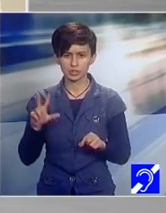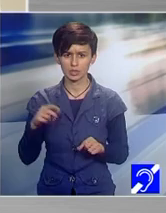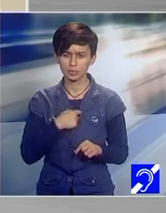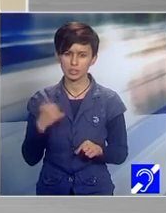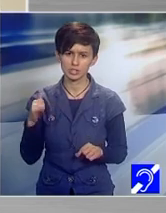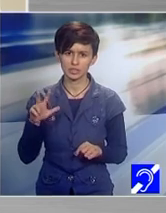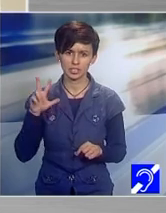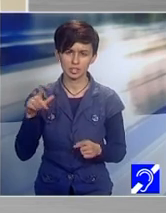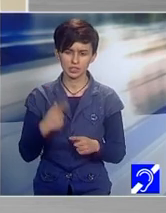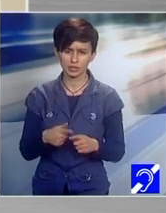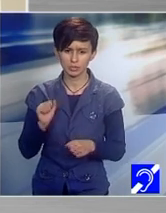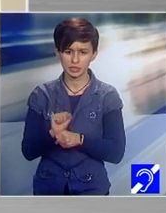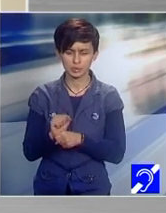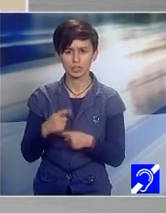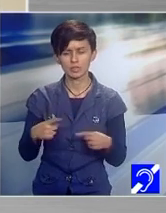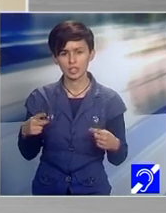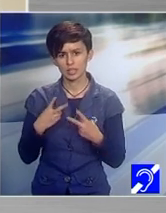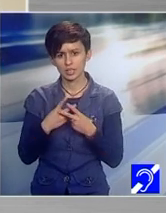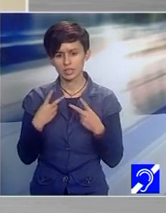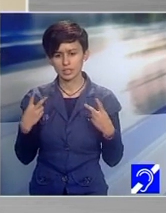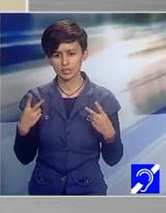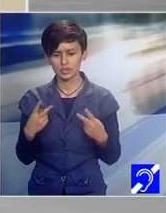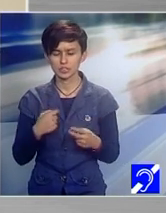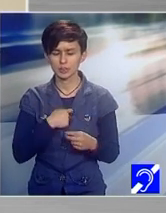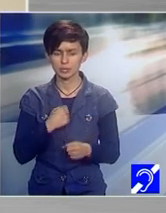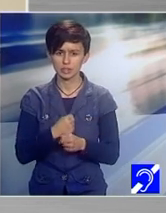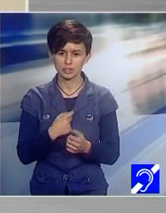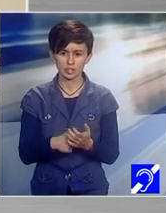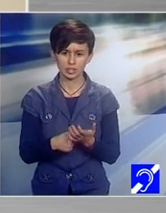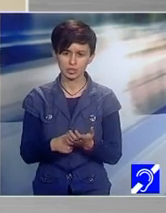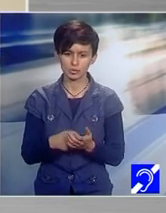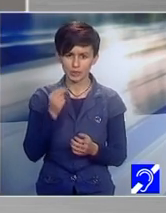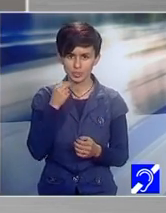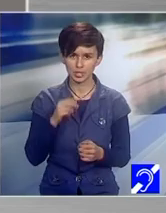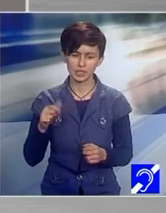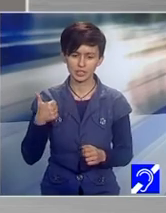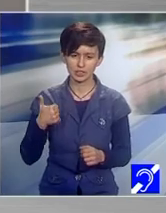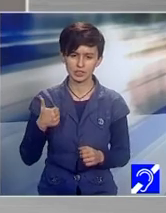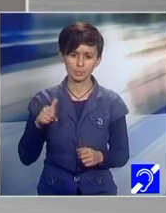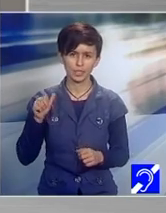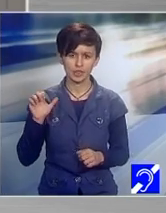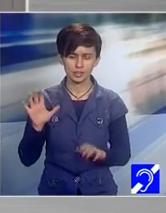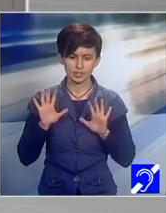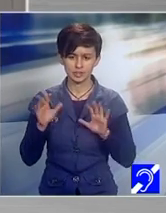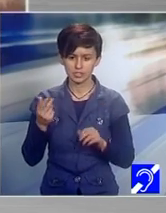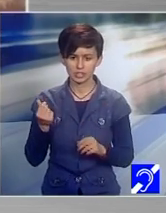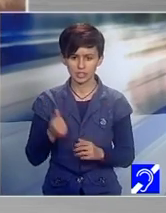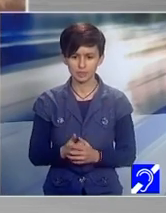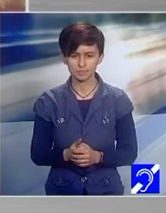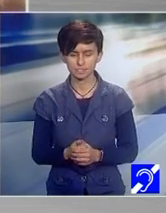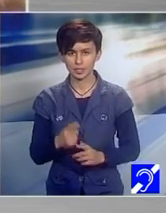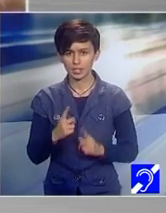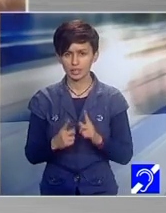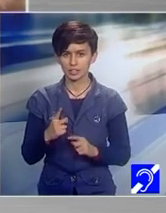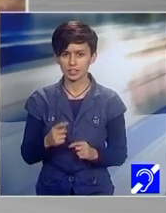săptămână maxim, fiecare vizită pot să fac cumpărături alimentare în valoare maximă de 10 lei. Încălcarea prevederilor legii constituie contravenție